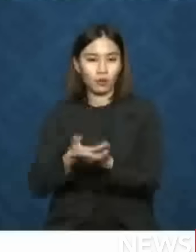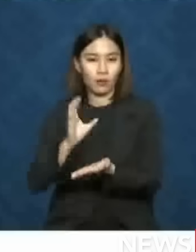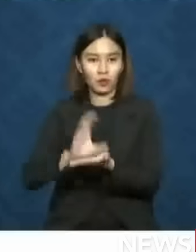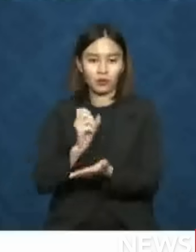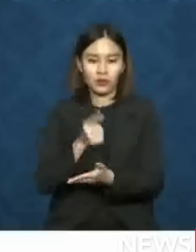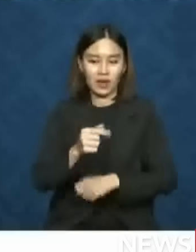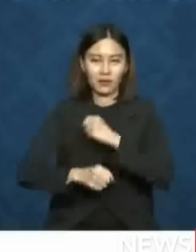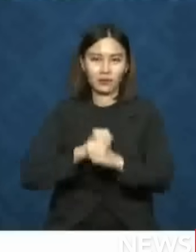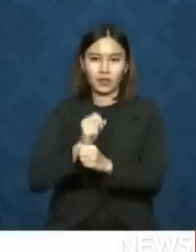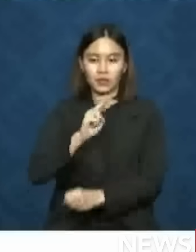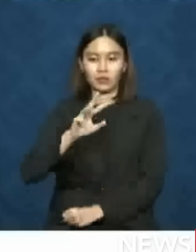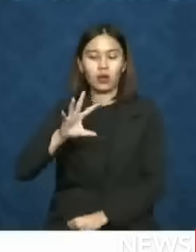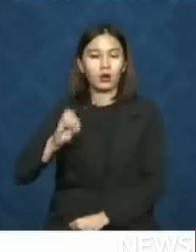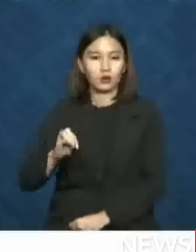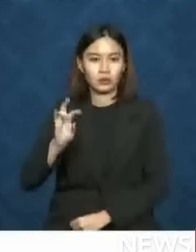ปีงบประมาณ